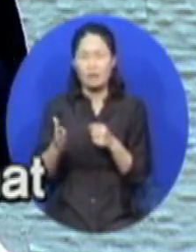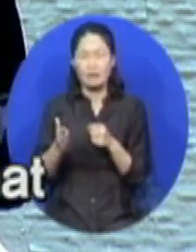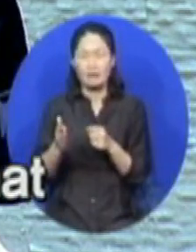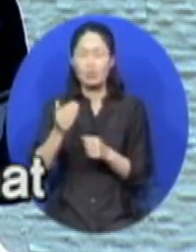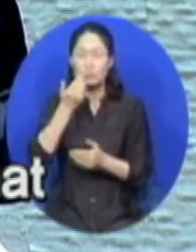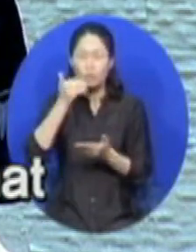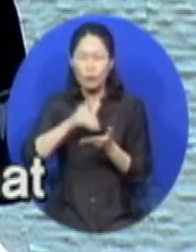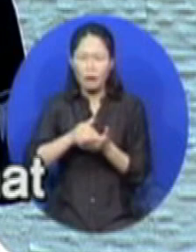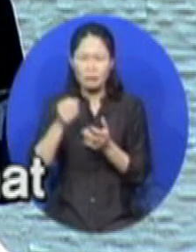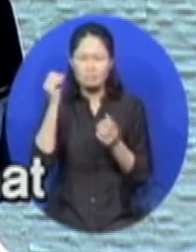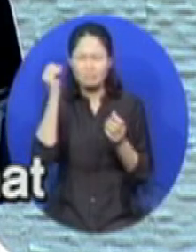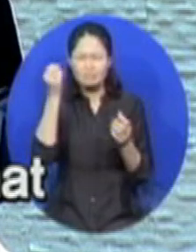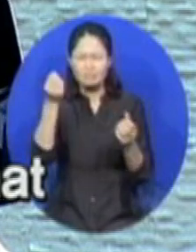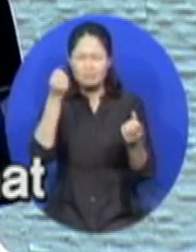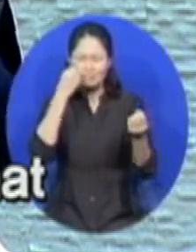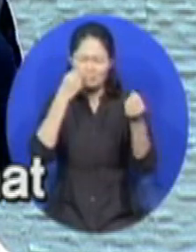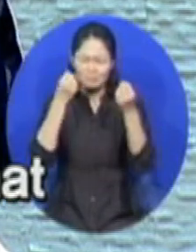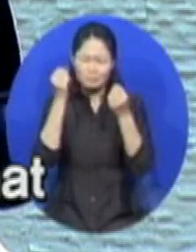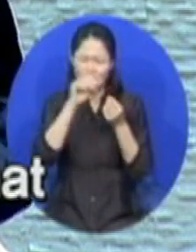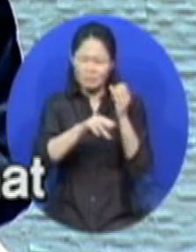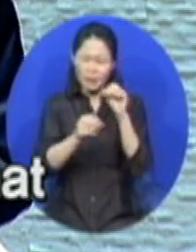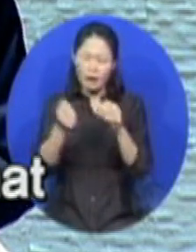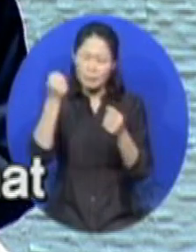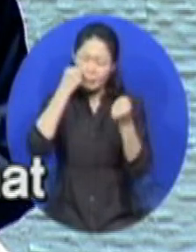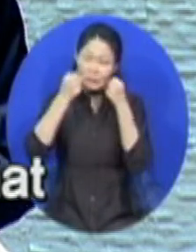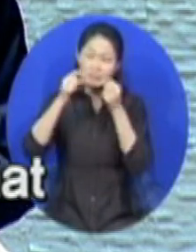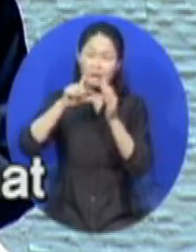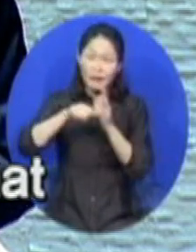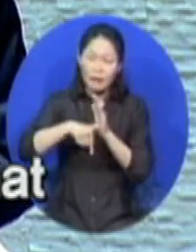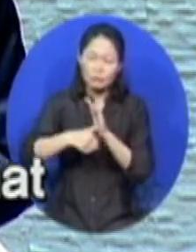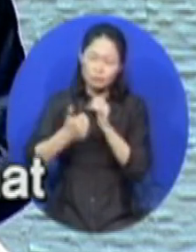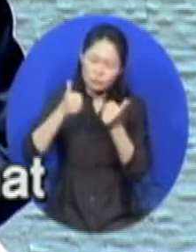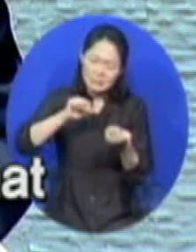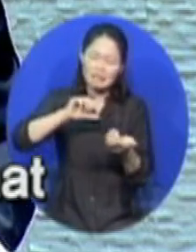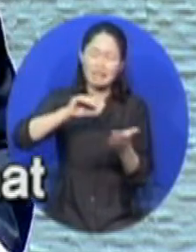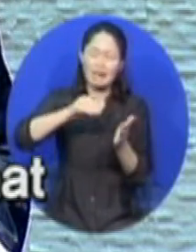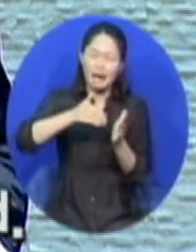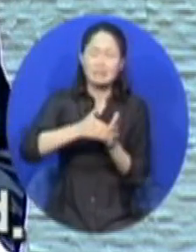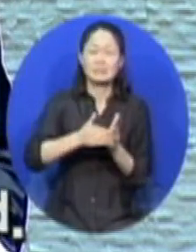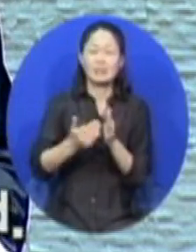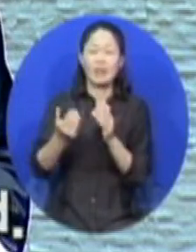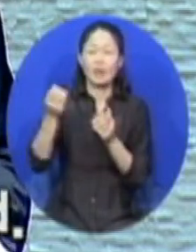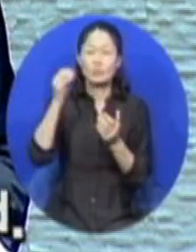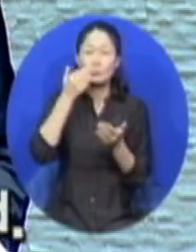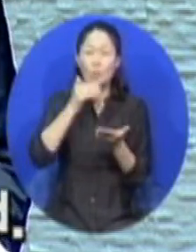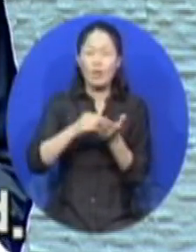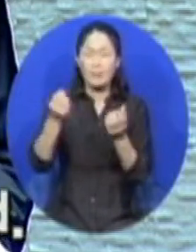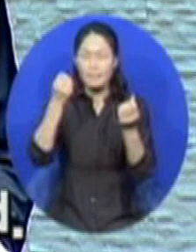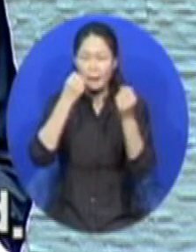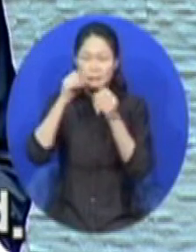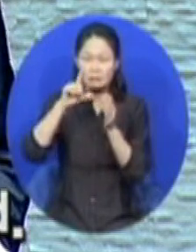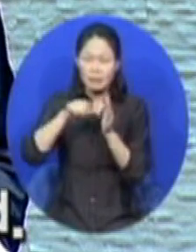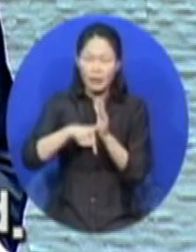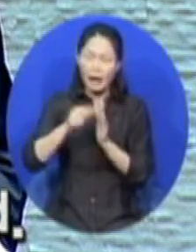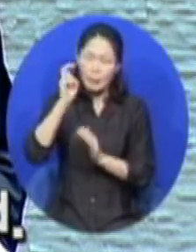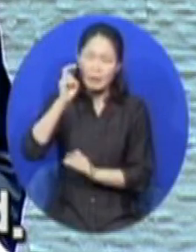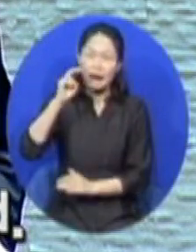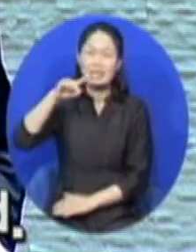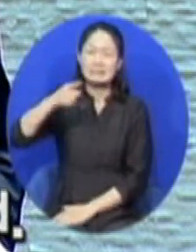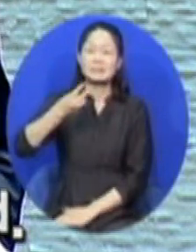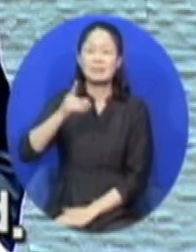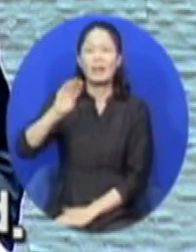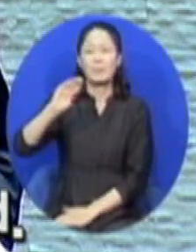돈에 맞을 때 정말 죽도록 보내 맞을 때 그 때 사도 바울은 스데반 집사 생각했을 것